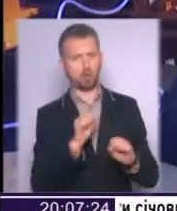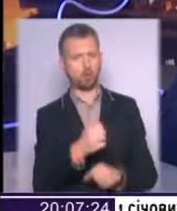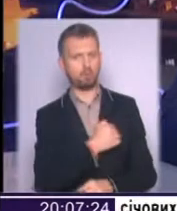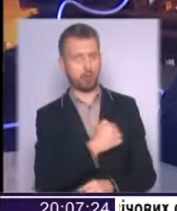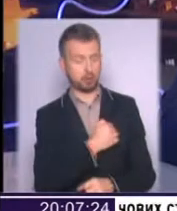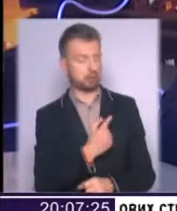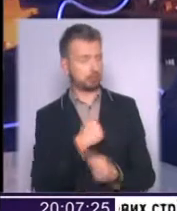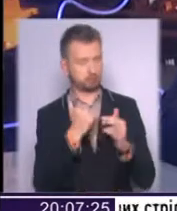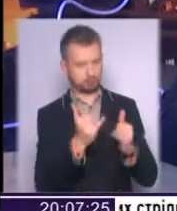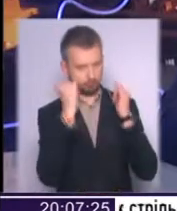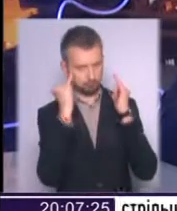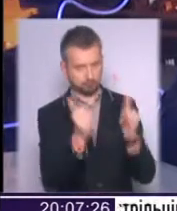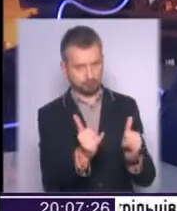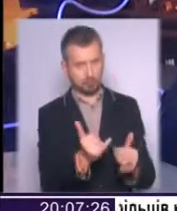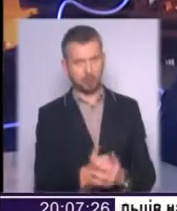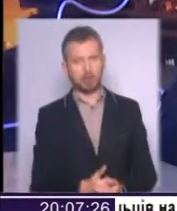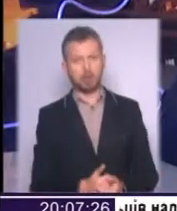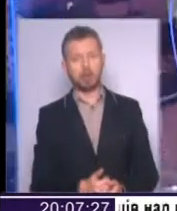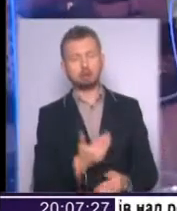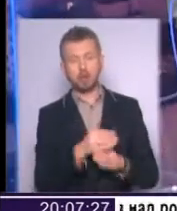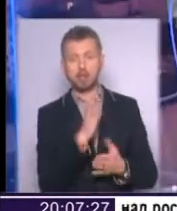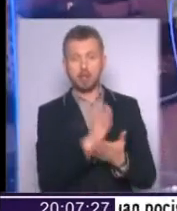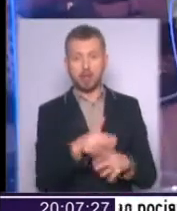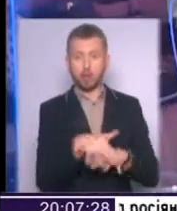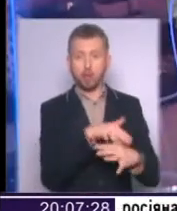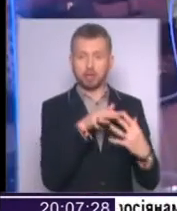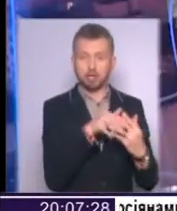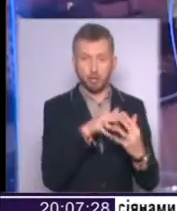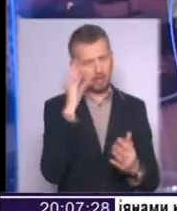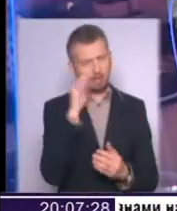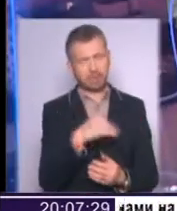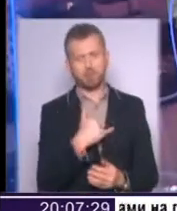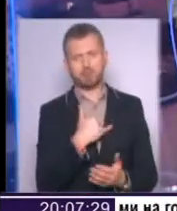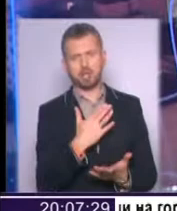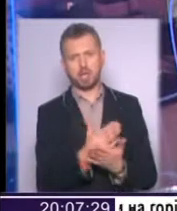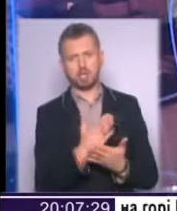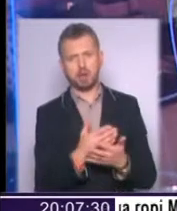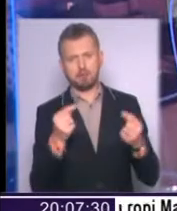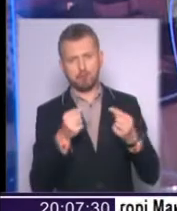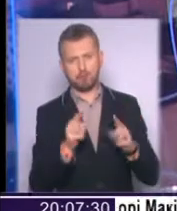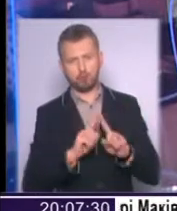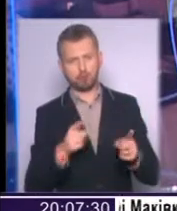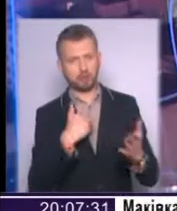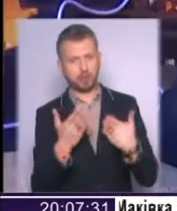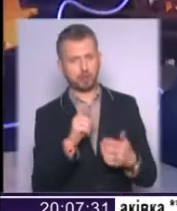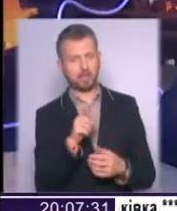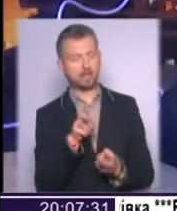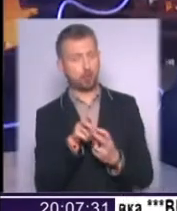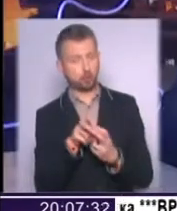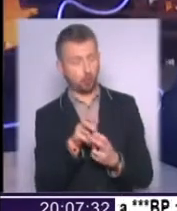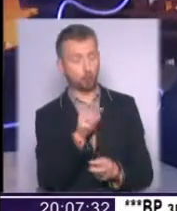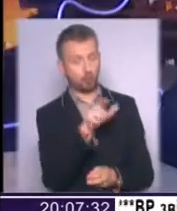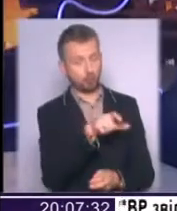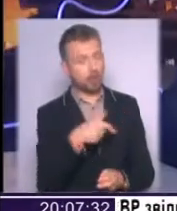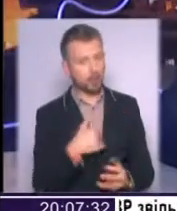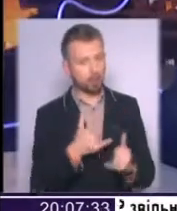повагою відношусь, частина з Народного фронту. І незважаючи на те, що в мене є певні там певні особливі відносини з Яценюком, я цих людей дуже поважаю.